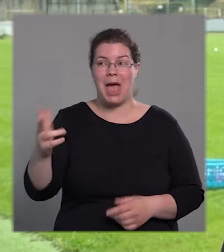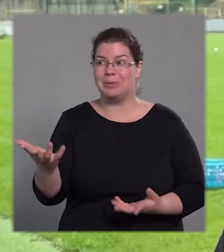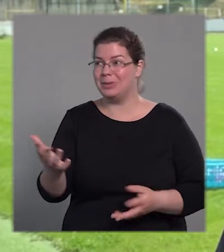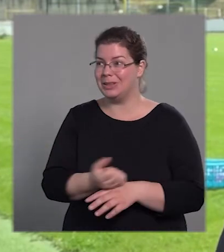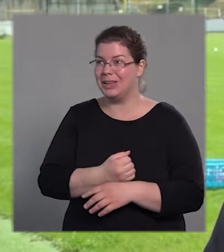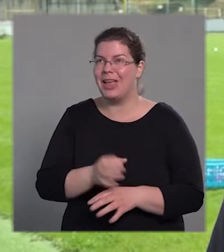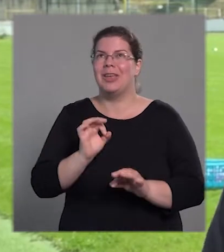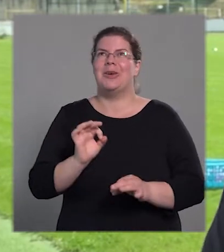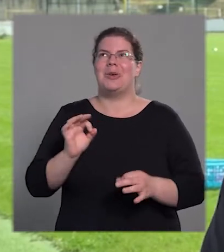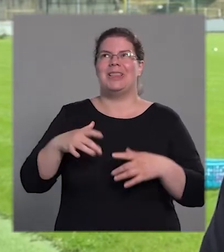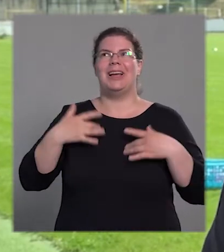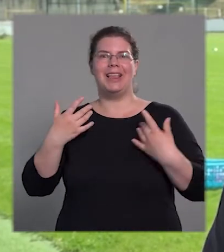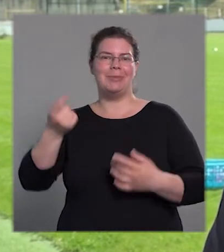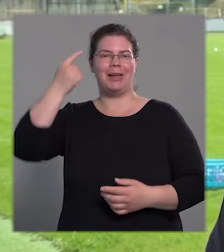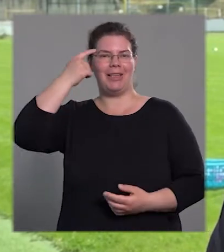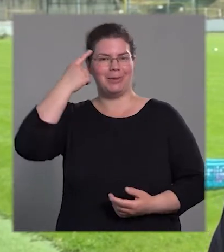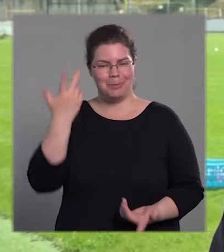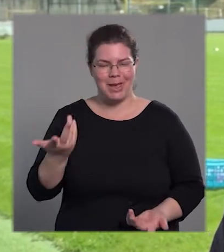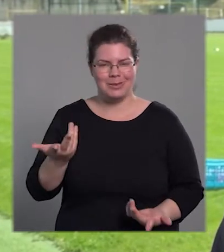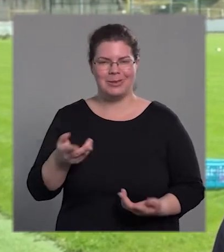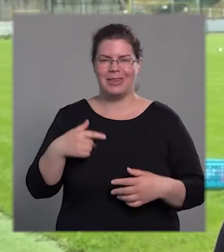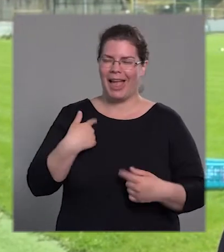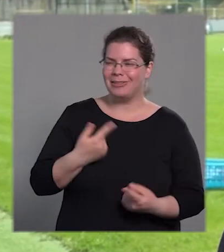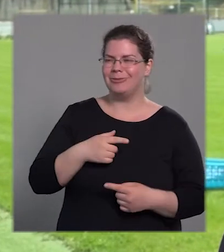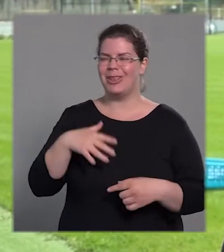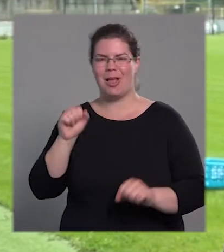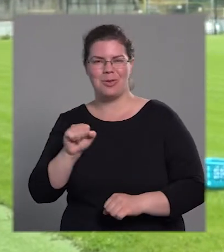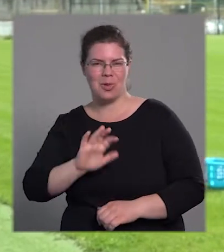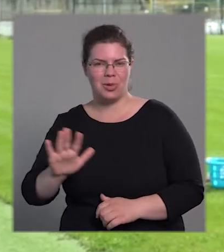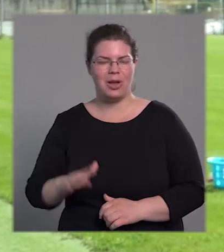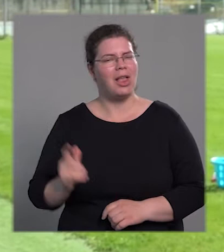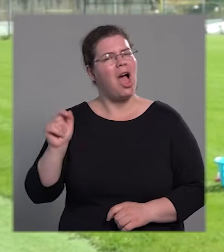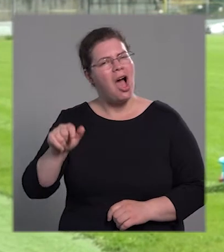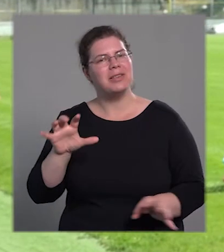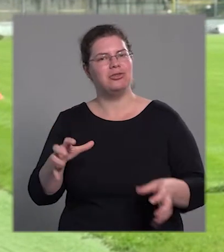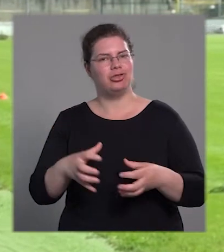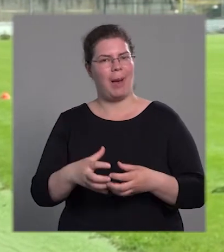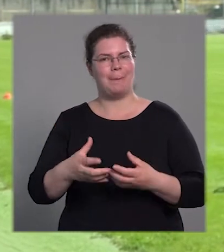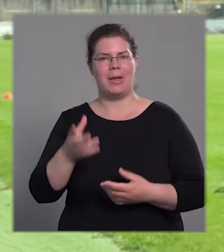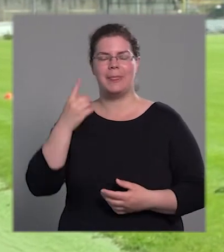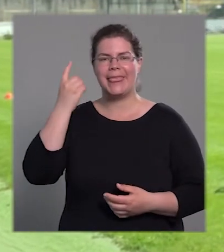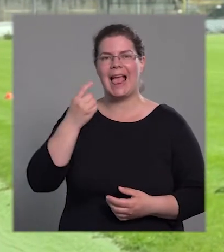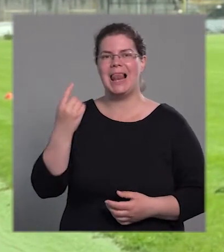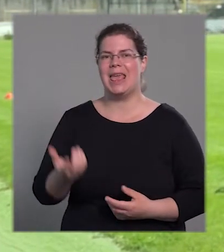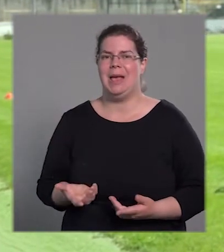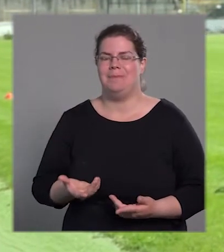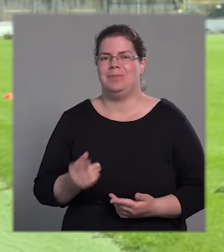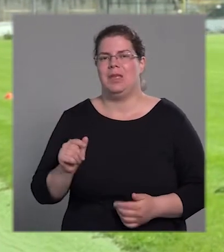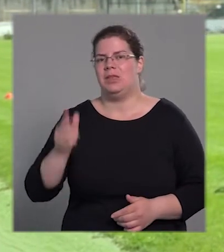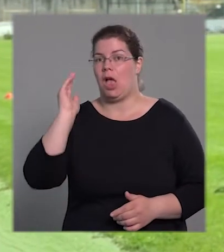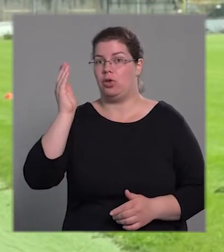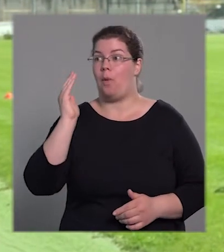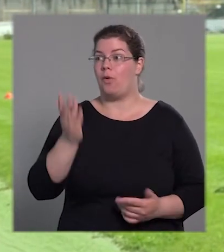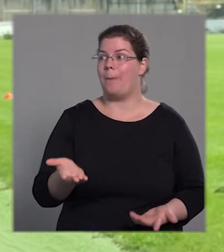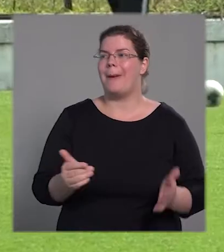eszebe jutnak, akár nekem, vagy akár a szurkolóinknak. Mondom, az a csapatszellem viszont a jövőben az